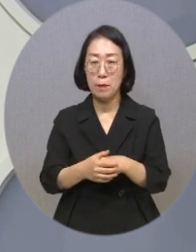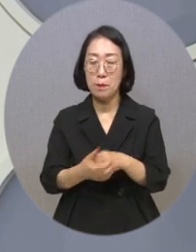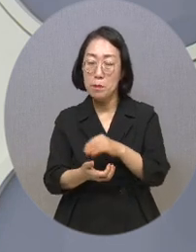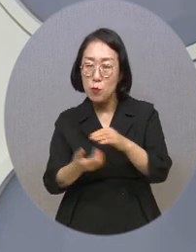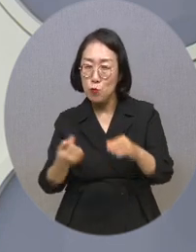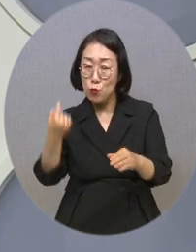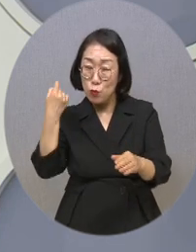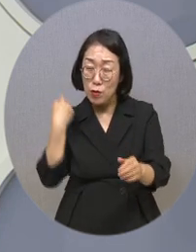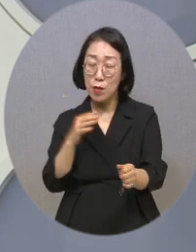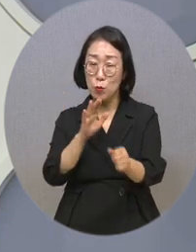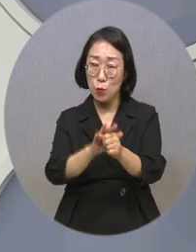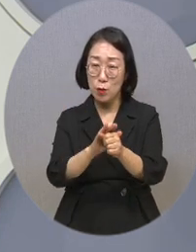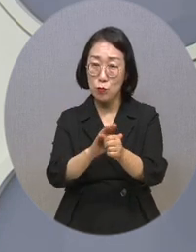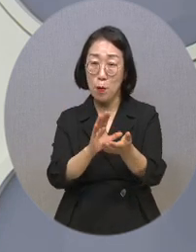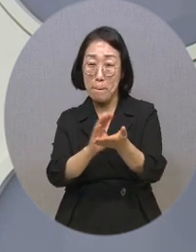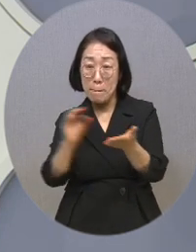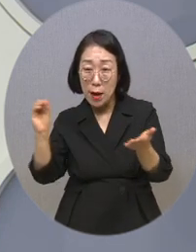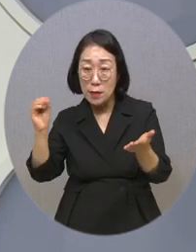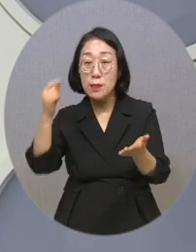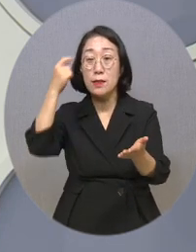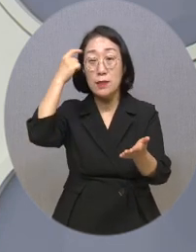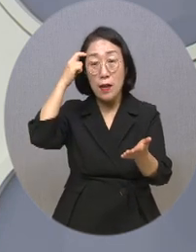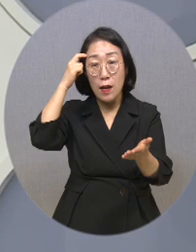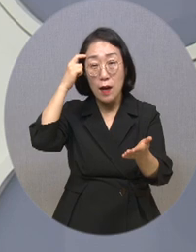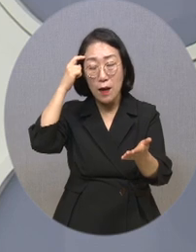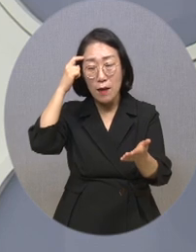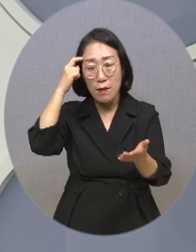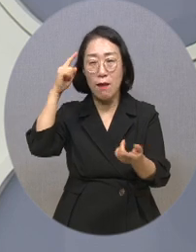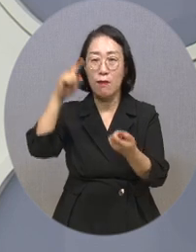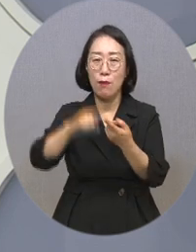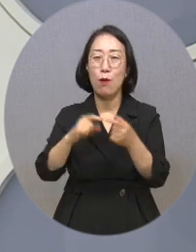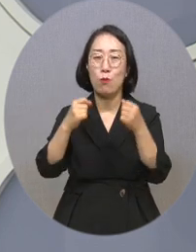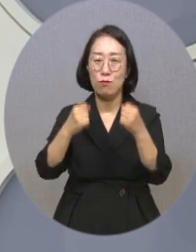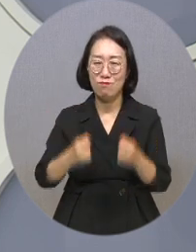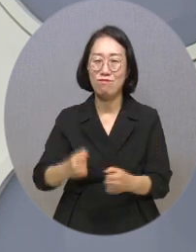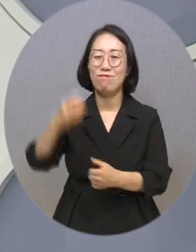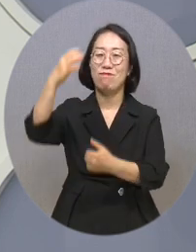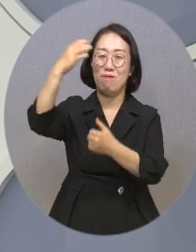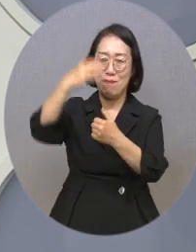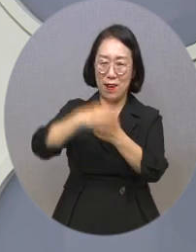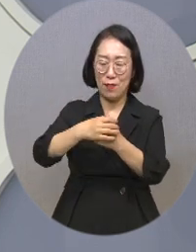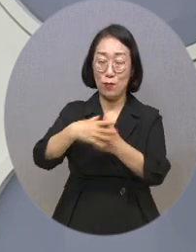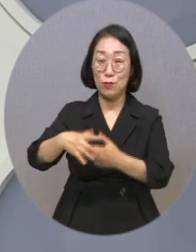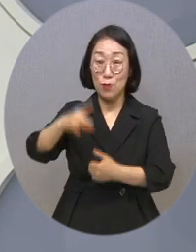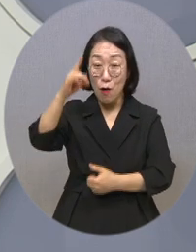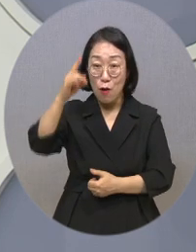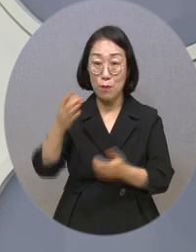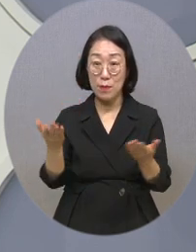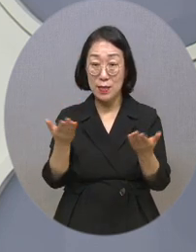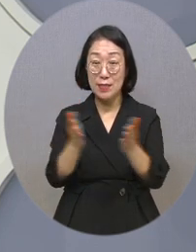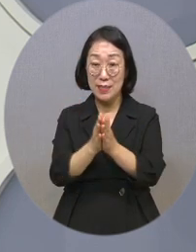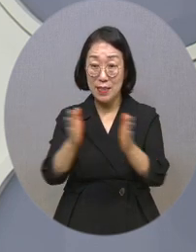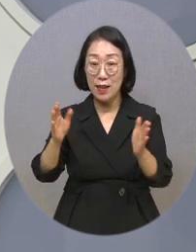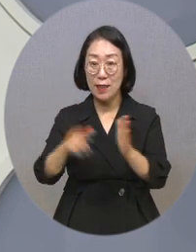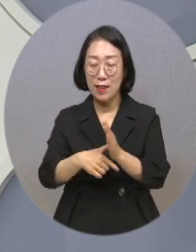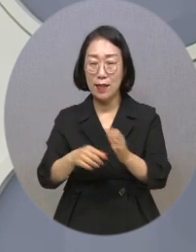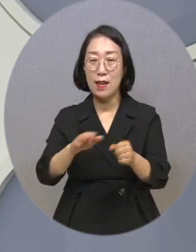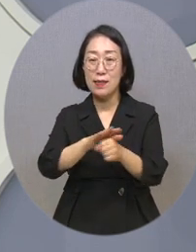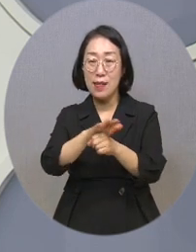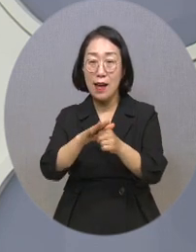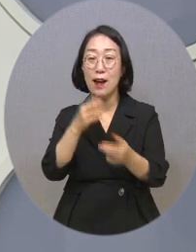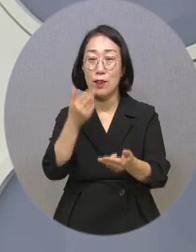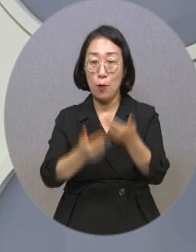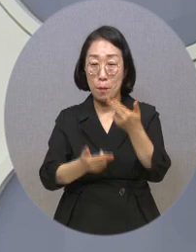이제 빠질라 그랬는데 빠지질 못한 거죠. 그러니까 처음부터 제가 개업할 때 아 나는 사랑협회를 만들어야 되겠다